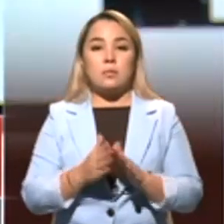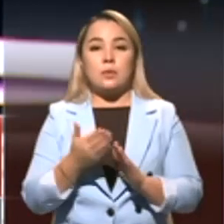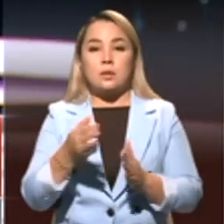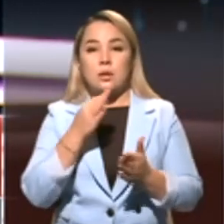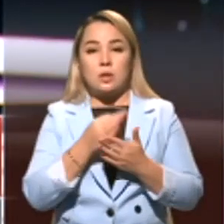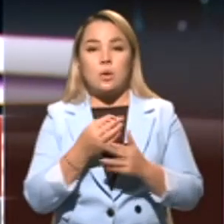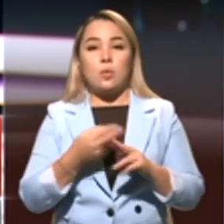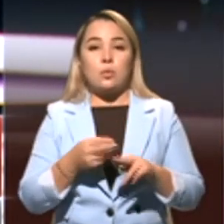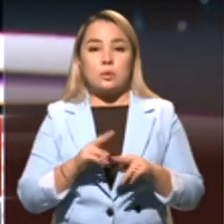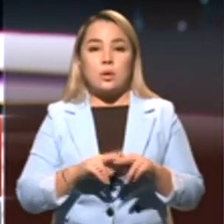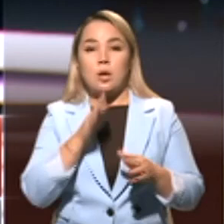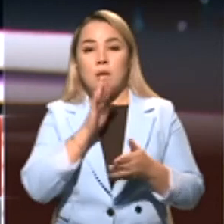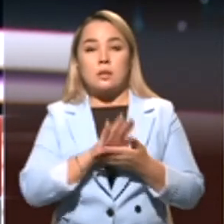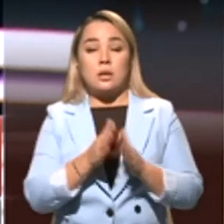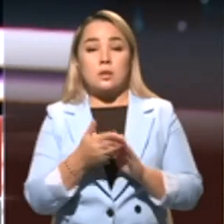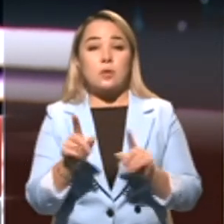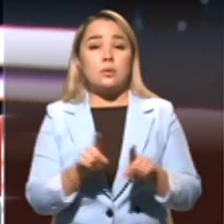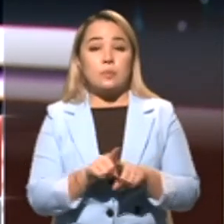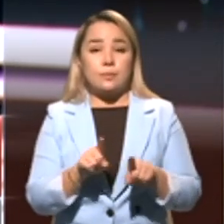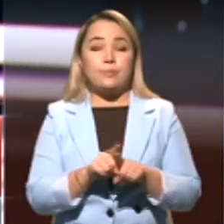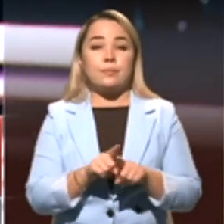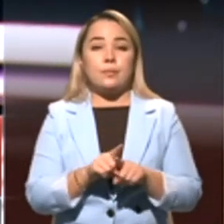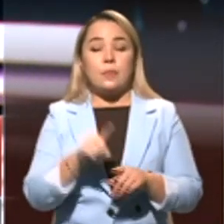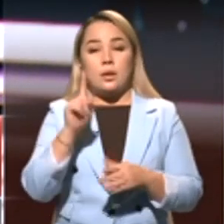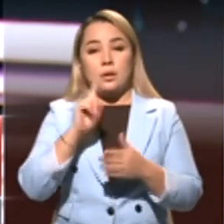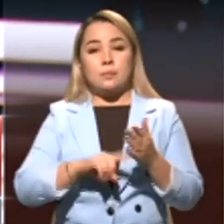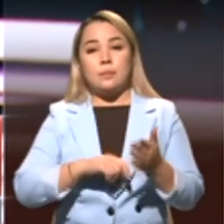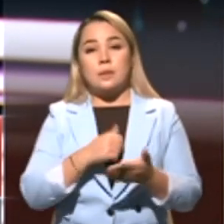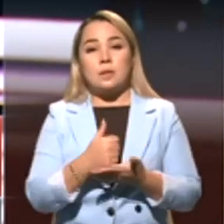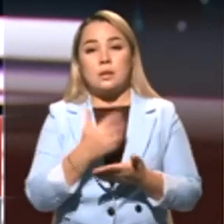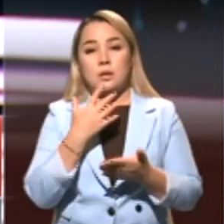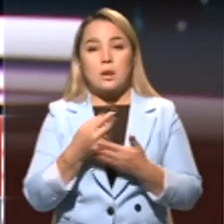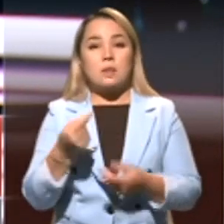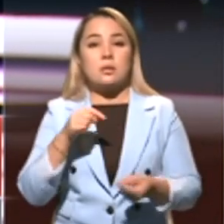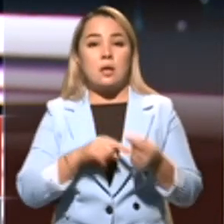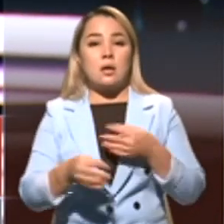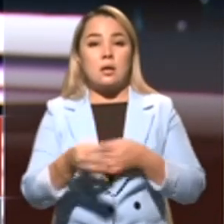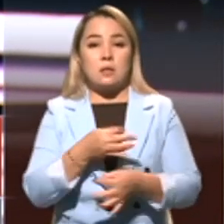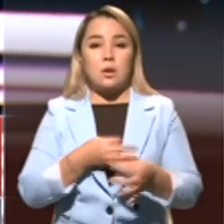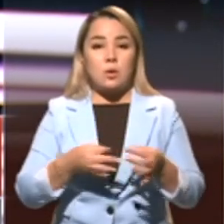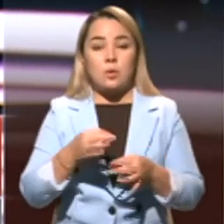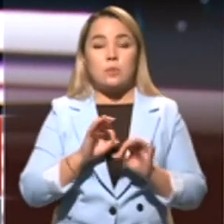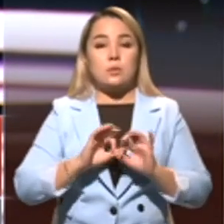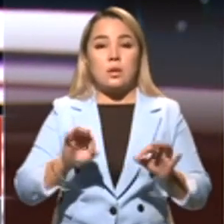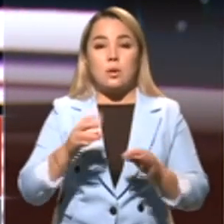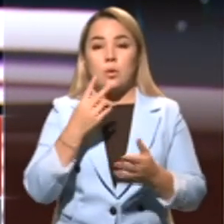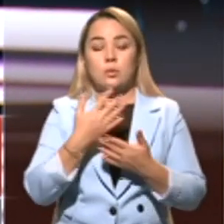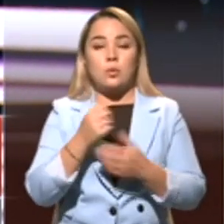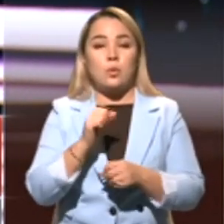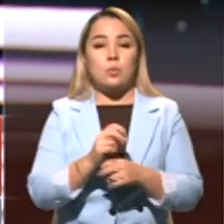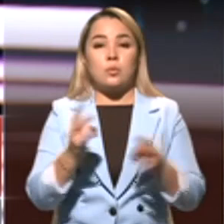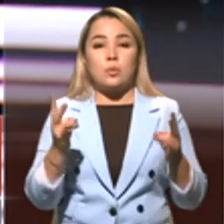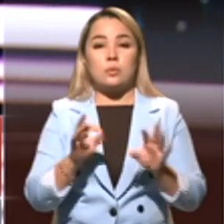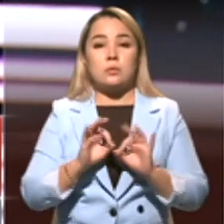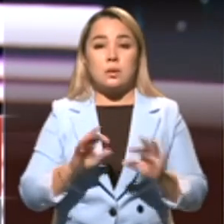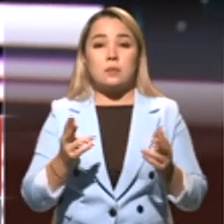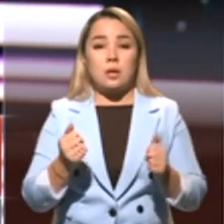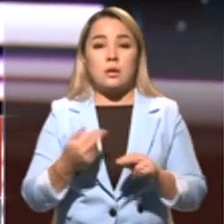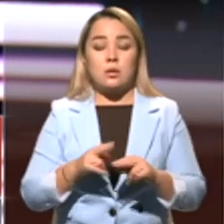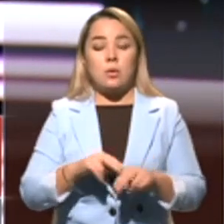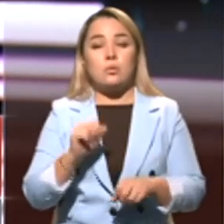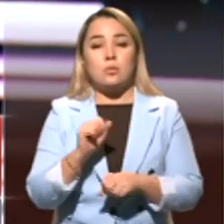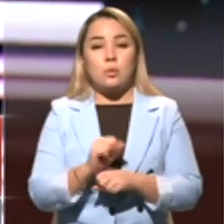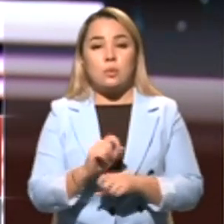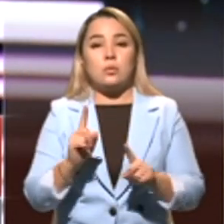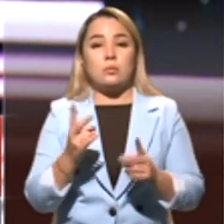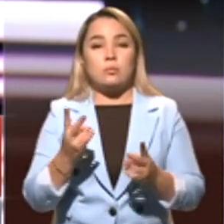Енді әрине осы кезде мына дінбасылар бір диалогқа келіп тоқтау айту керек қой. Иә, тоқтайық,